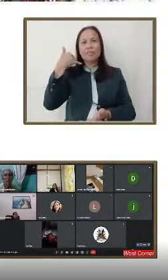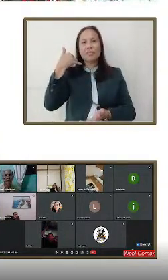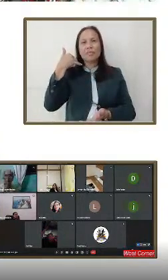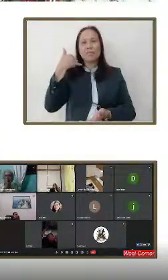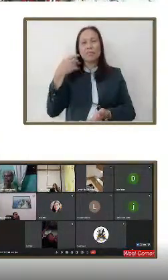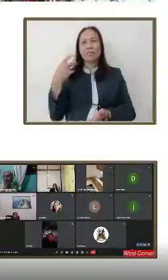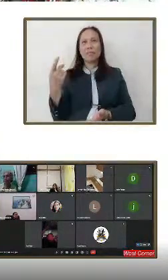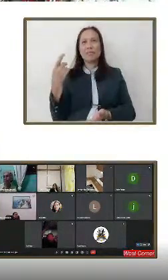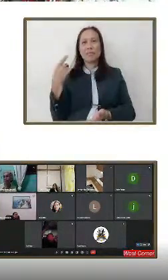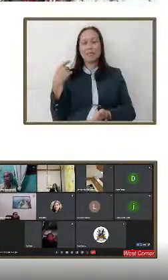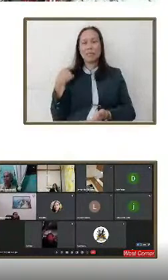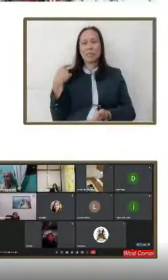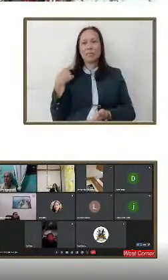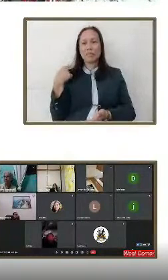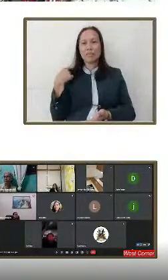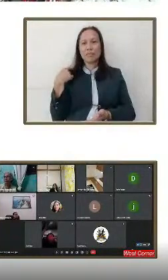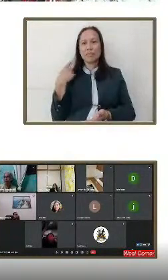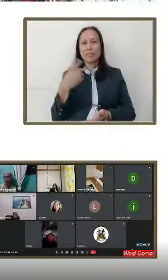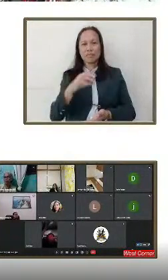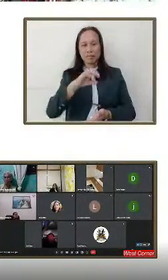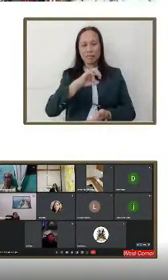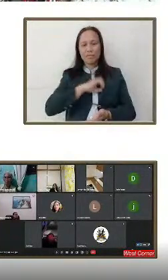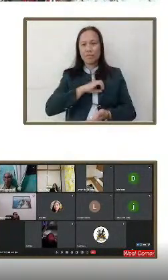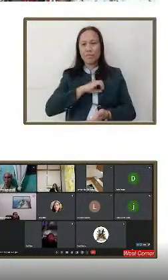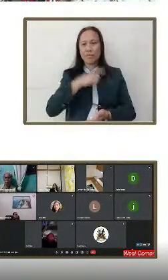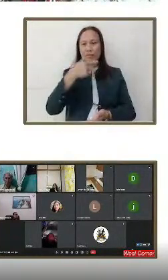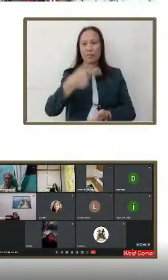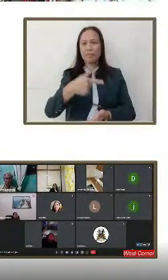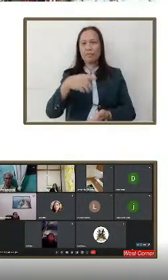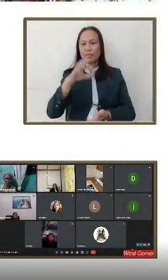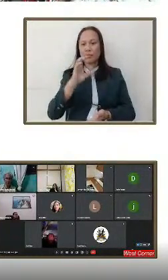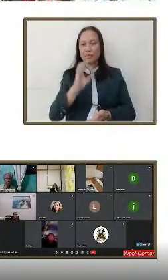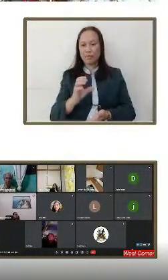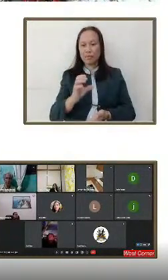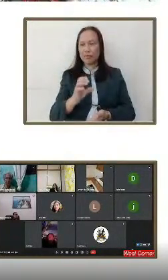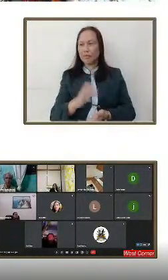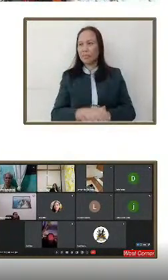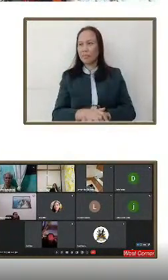may sarili silang GC? Group chat.